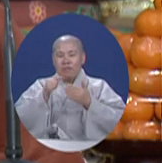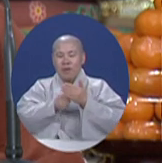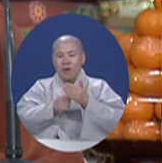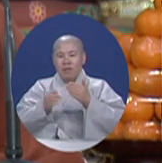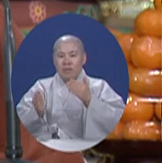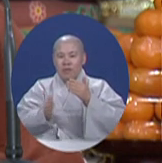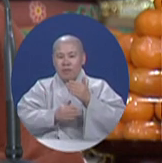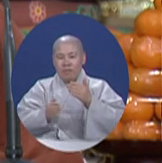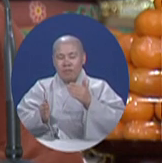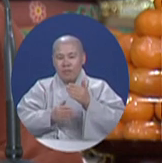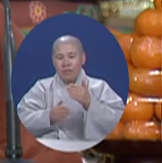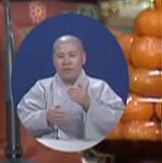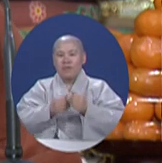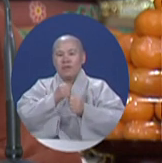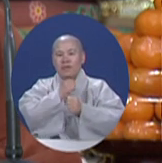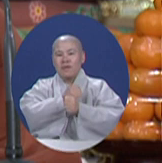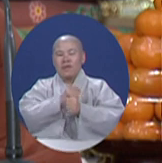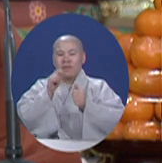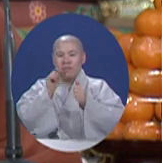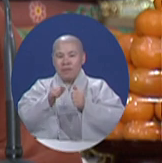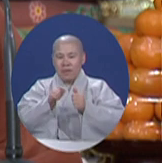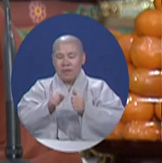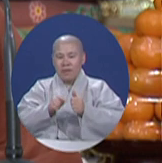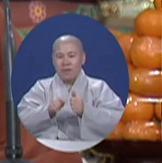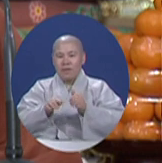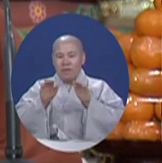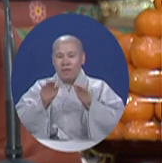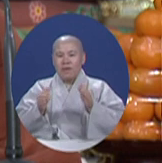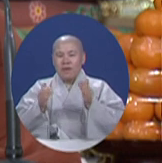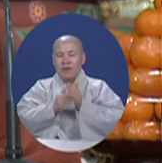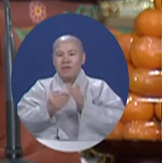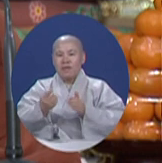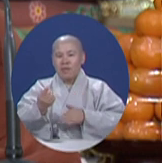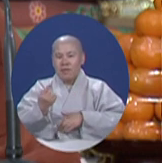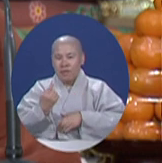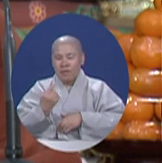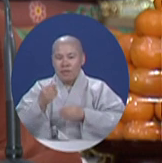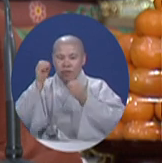비워서 해라. 그게 이제 오늘날까지